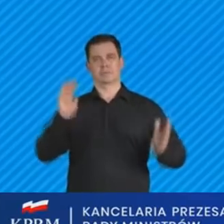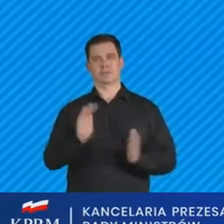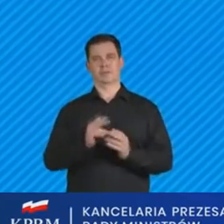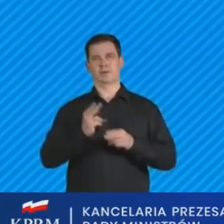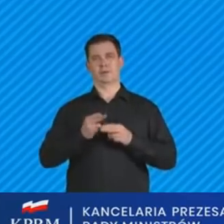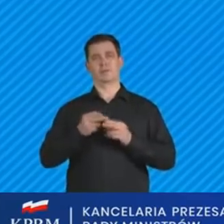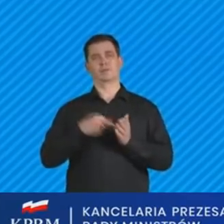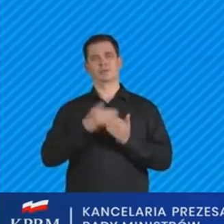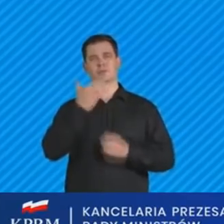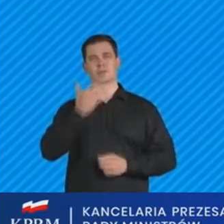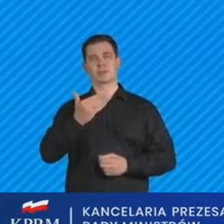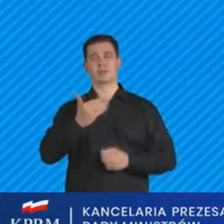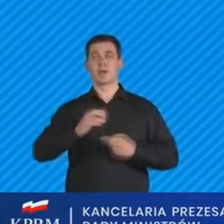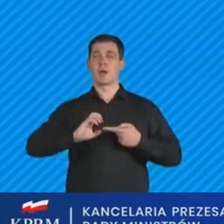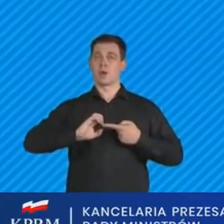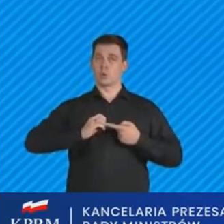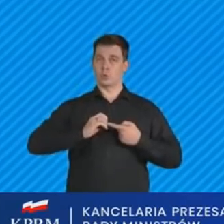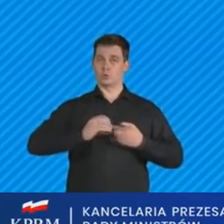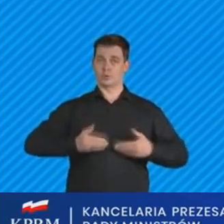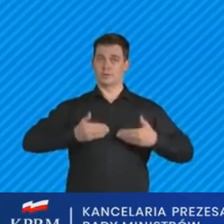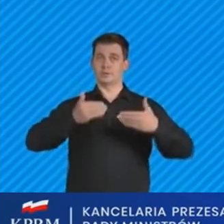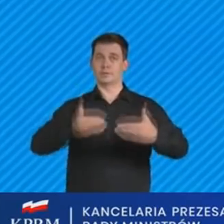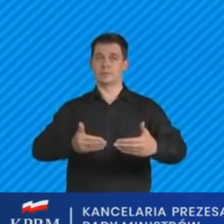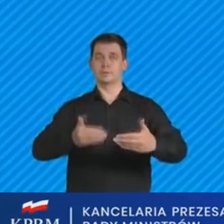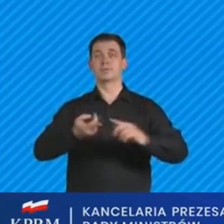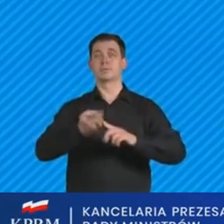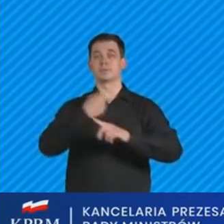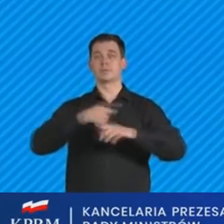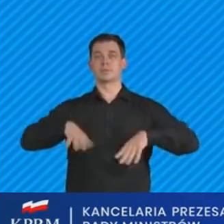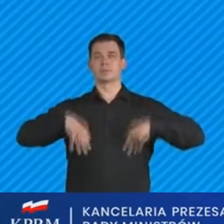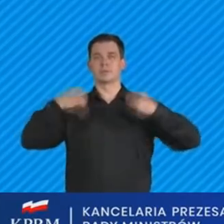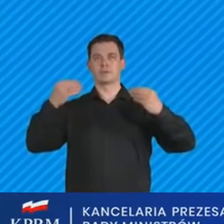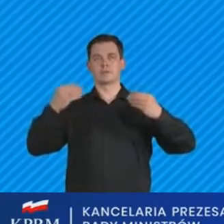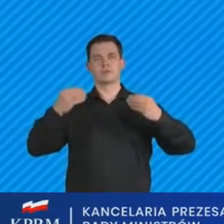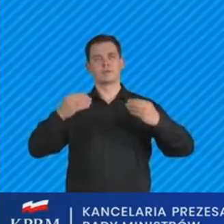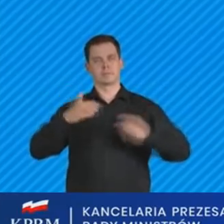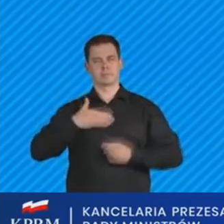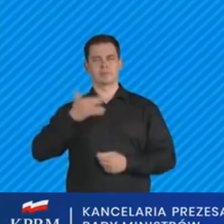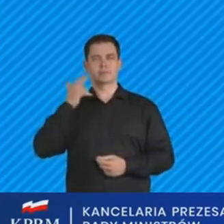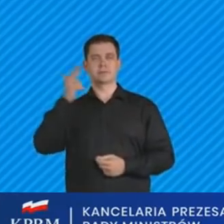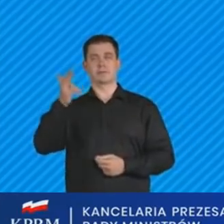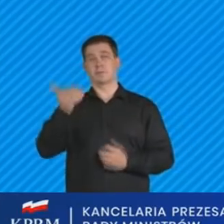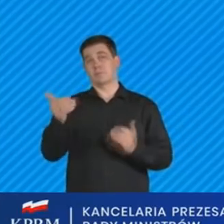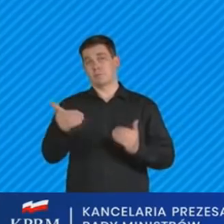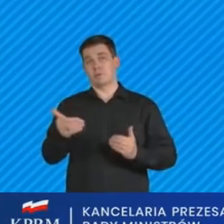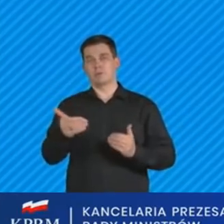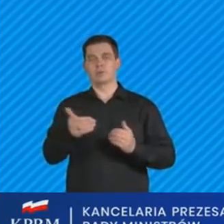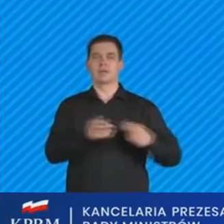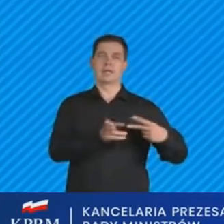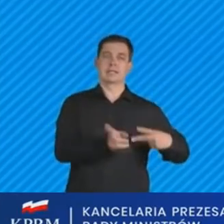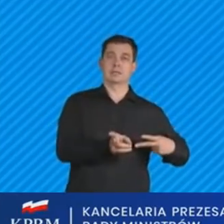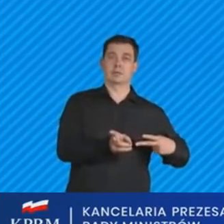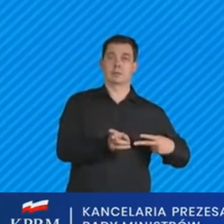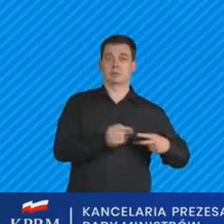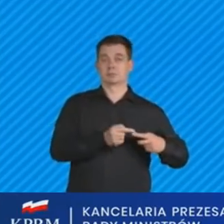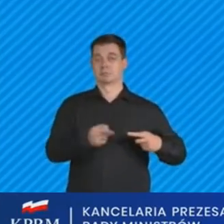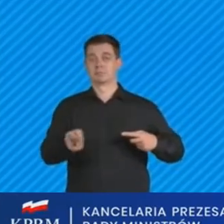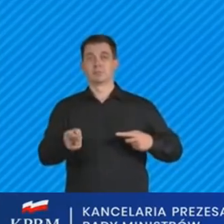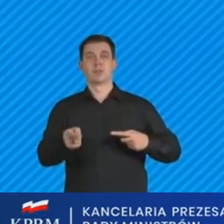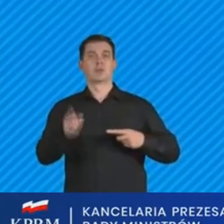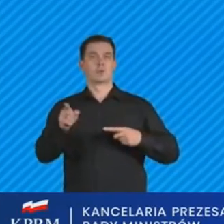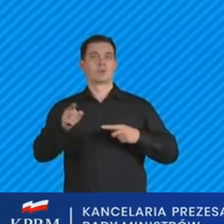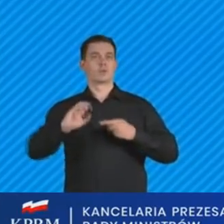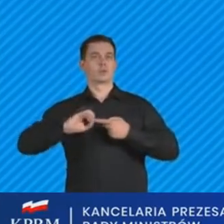badań grudzień mam nadzieję przed świętami będziemy mogli już może nawet w końcu listopada jeżeli scenariusz będzie